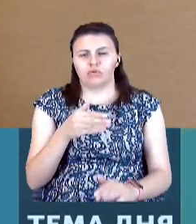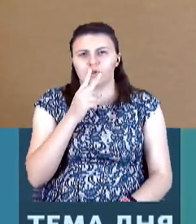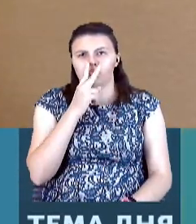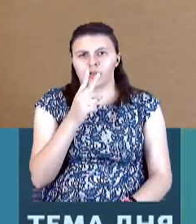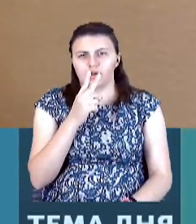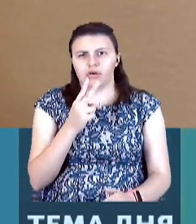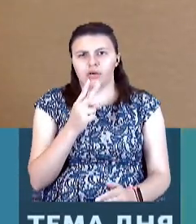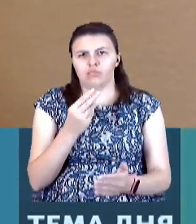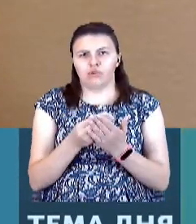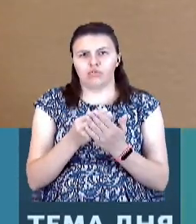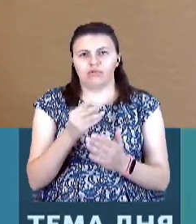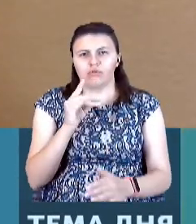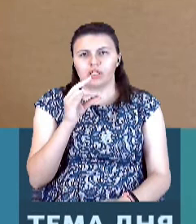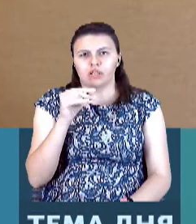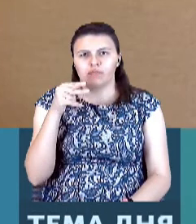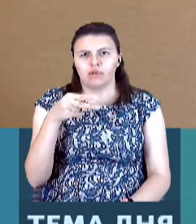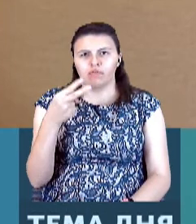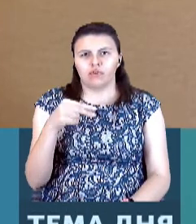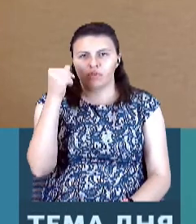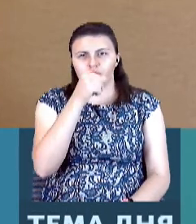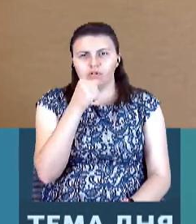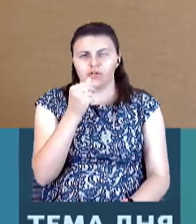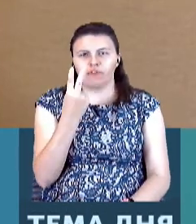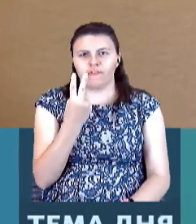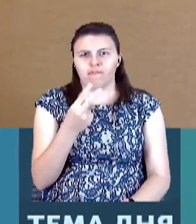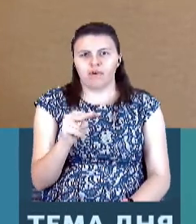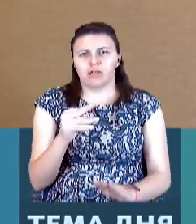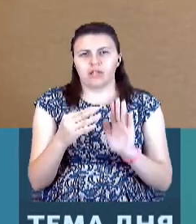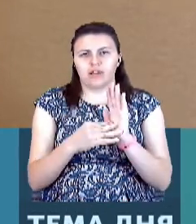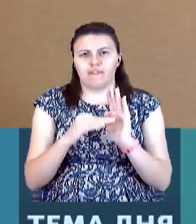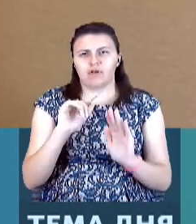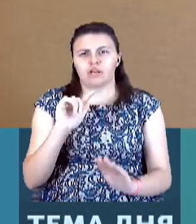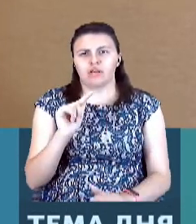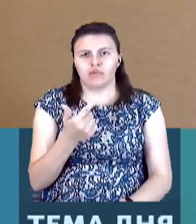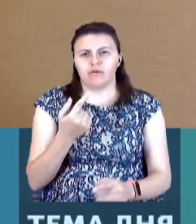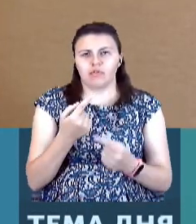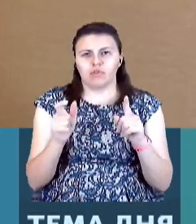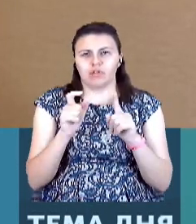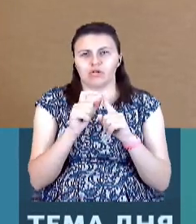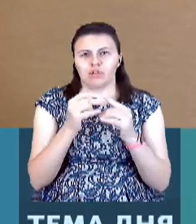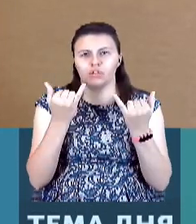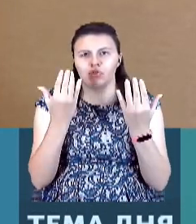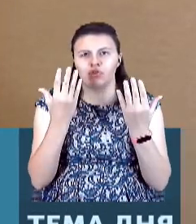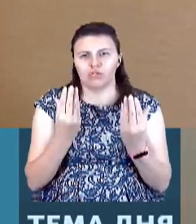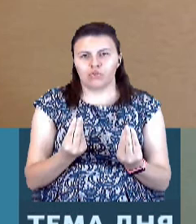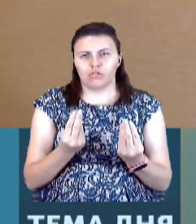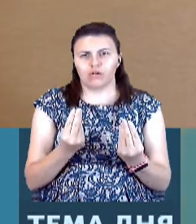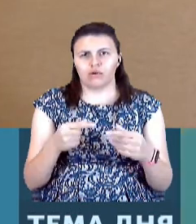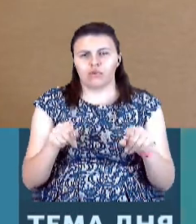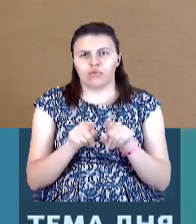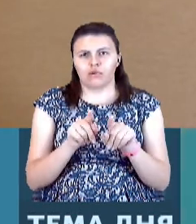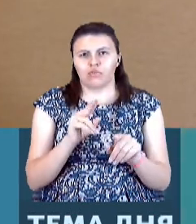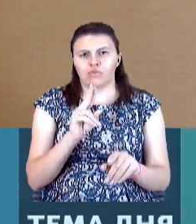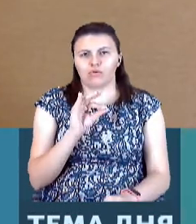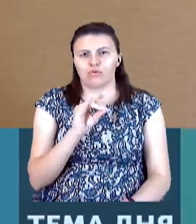березні 2020 року, складає 29 гривень. Іншими словами, на сьогоднішній день, так як курс суттєво менше,